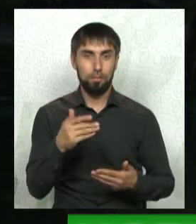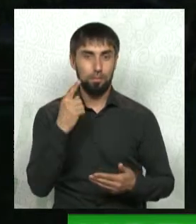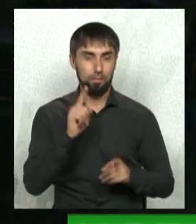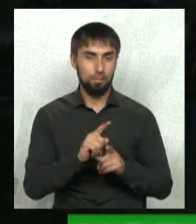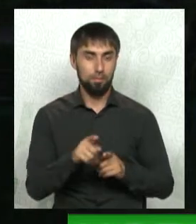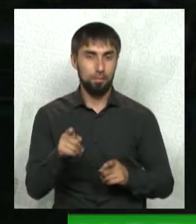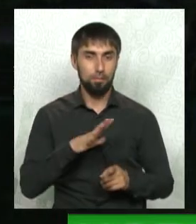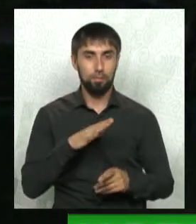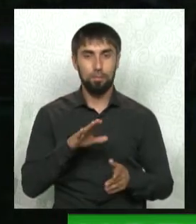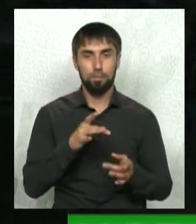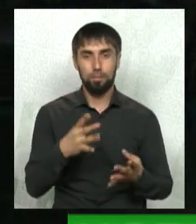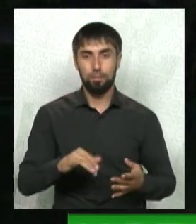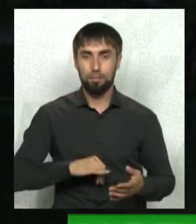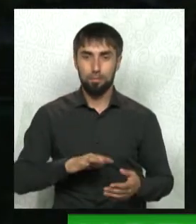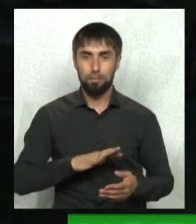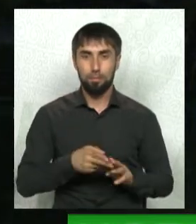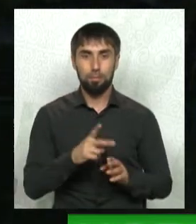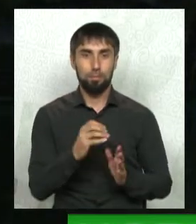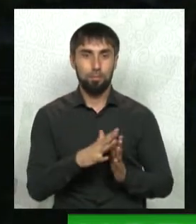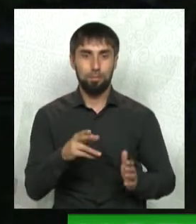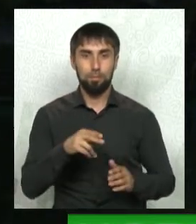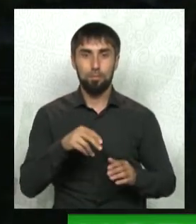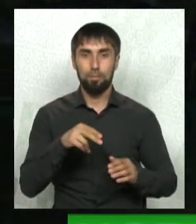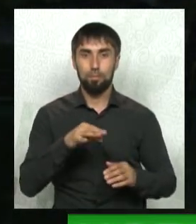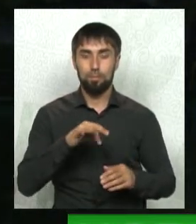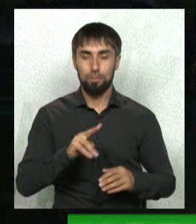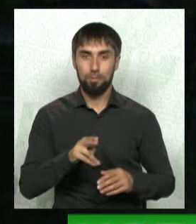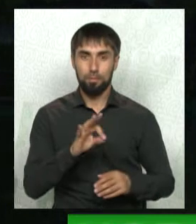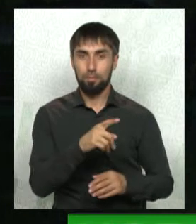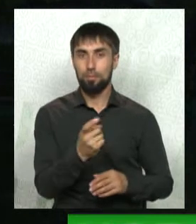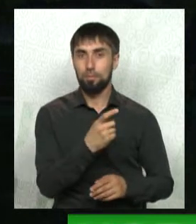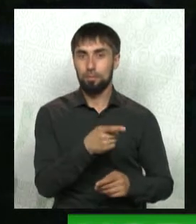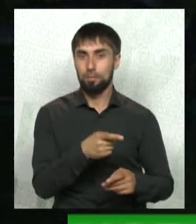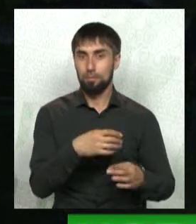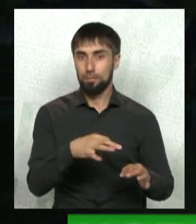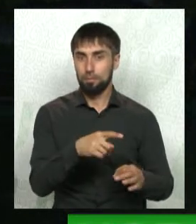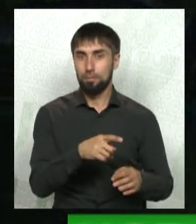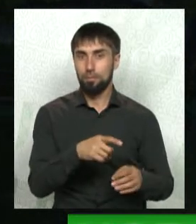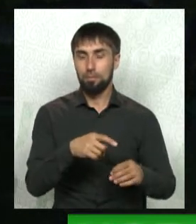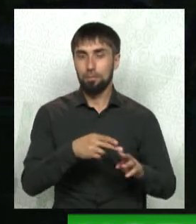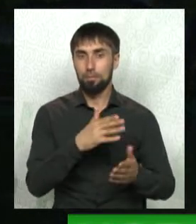милая шалость, небольшой проступок. На самом деле, владельцу автотранспортного средства